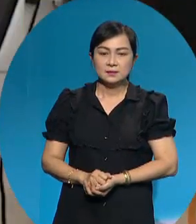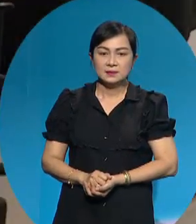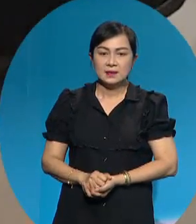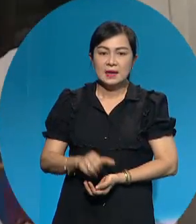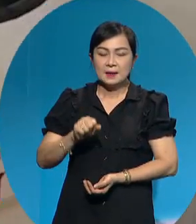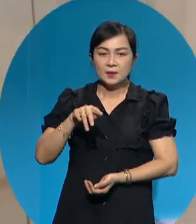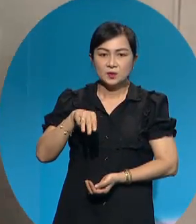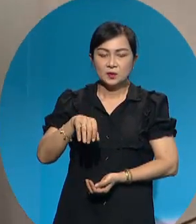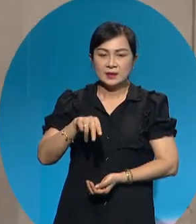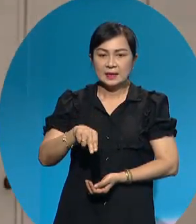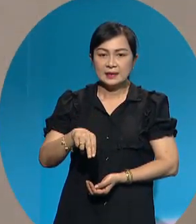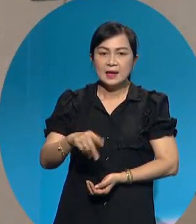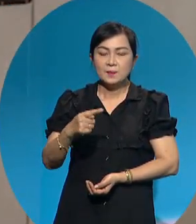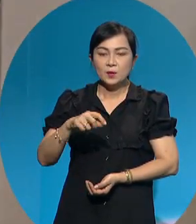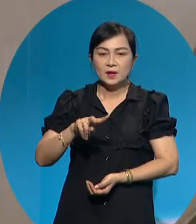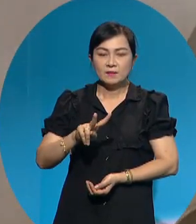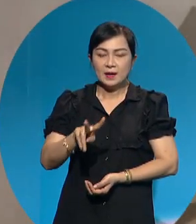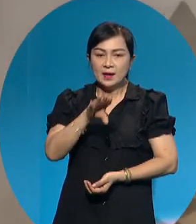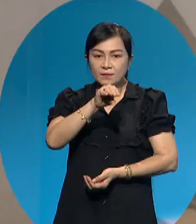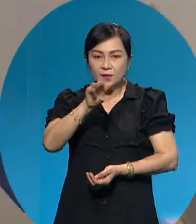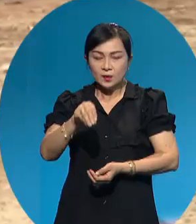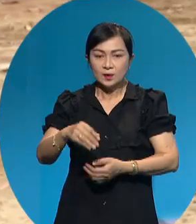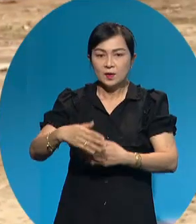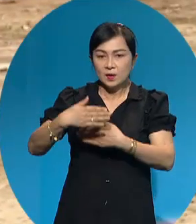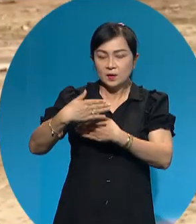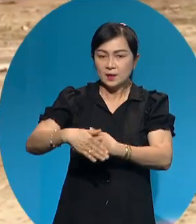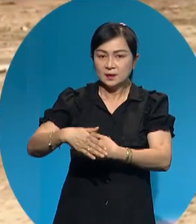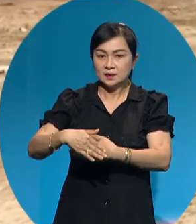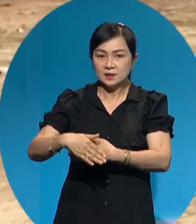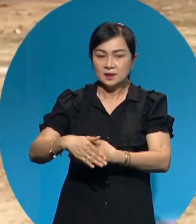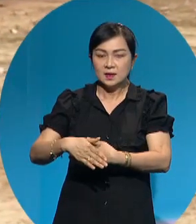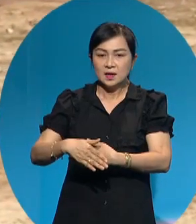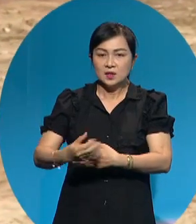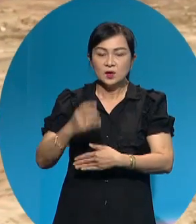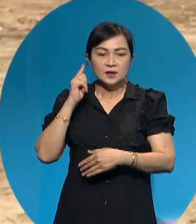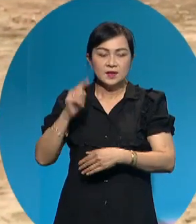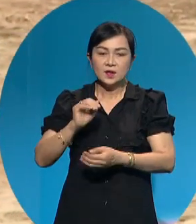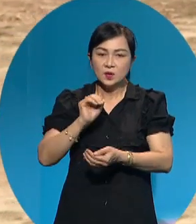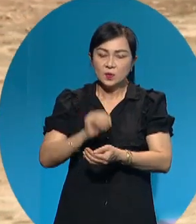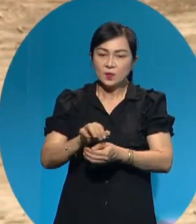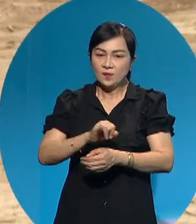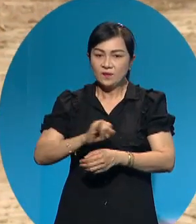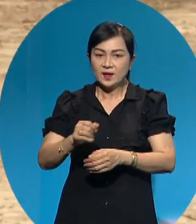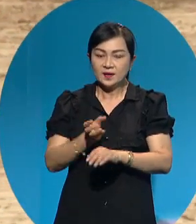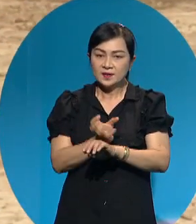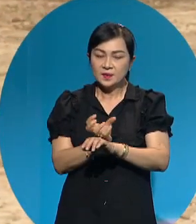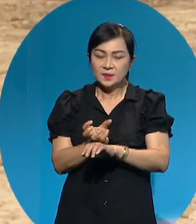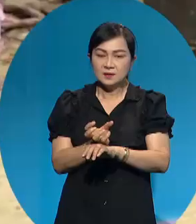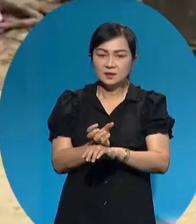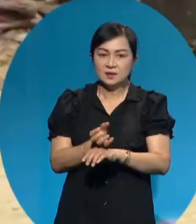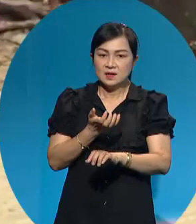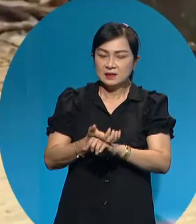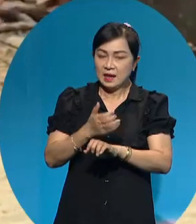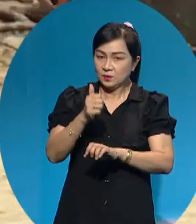amazonas và bang boliva của Venezuela nằm sát bên nhau nổi tiếng với trữ lượng lớn về vàng kim cương thạch anh và